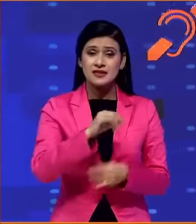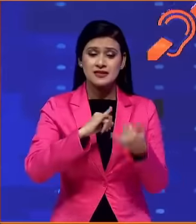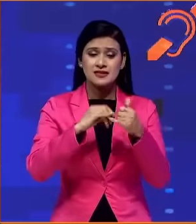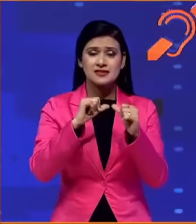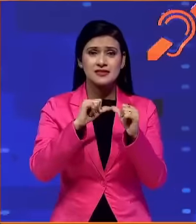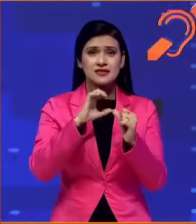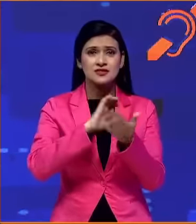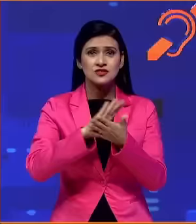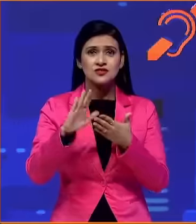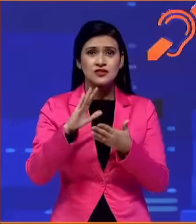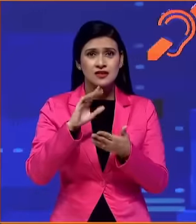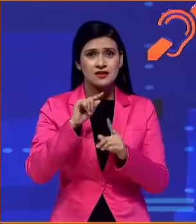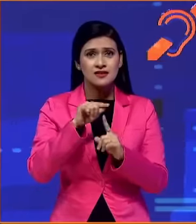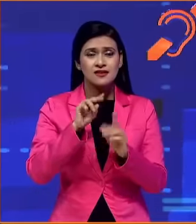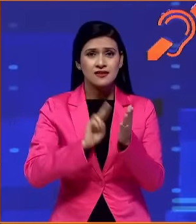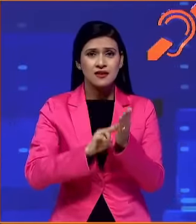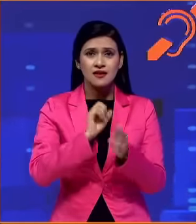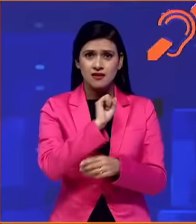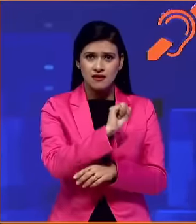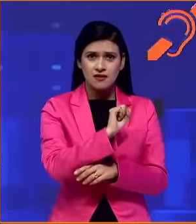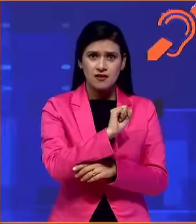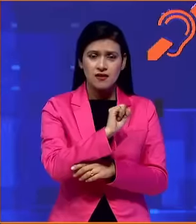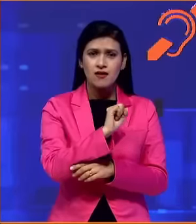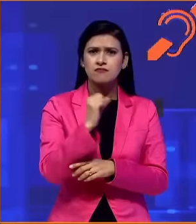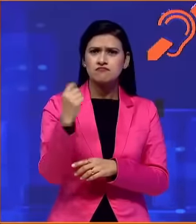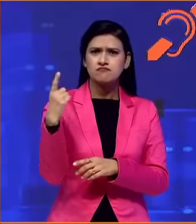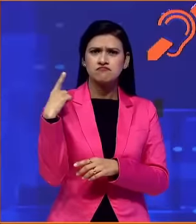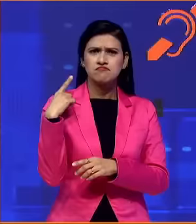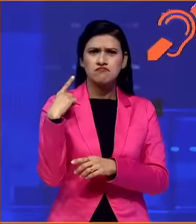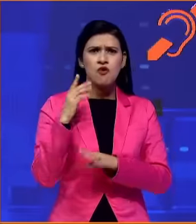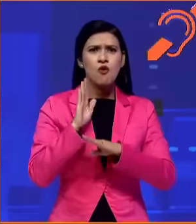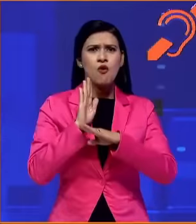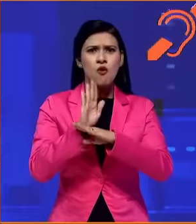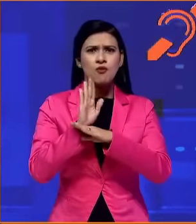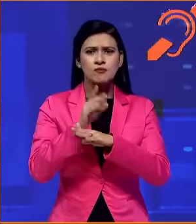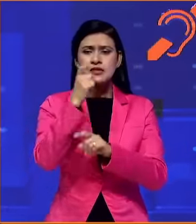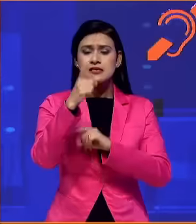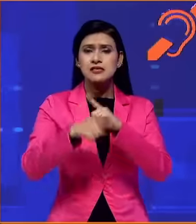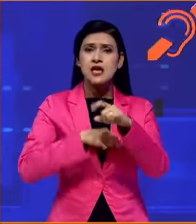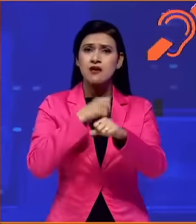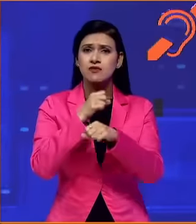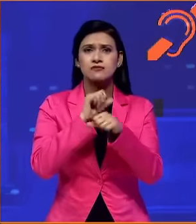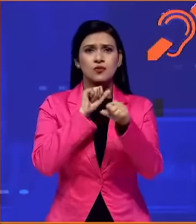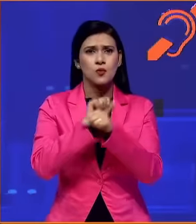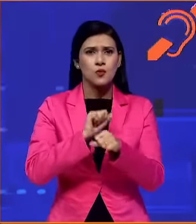सचिनपायलटने 7वर्षोंतकराजस्थानकांग्रेसअध्यक्षकेरूपमेंकार्यकियाऔर